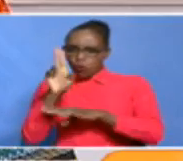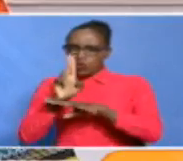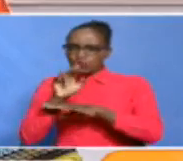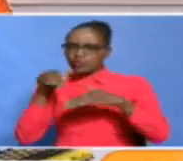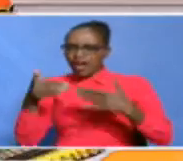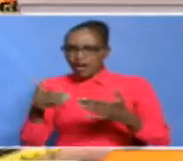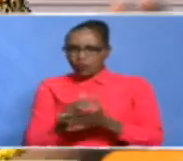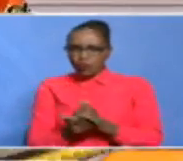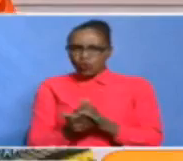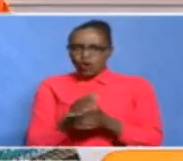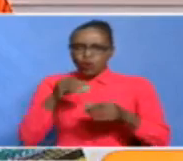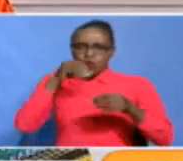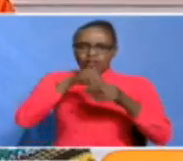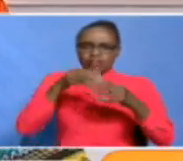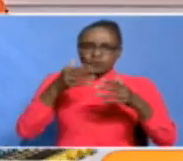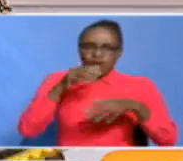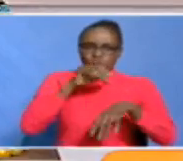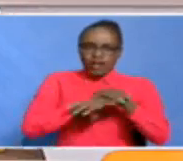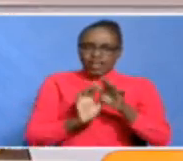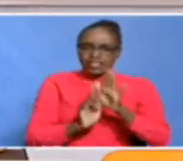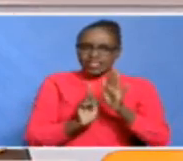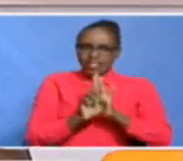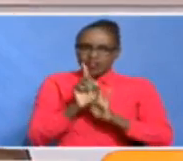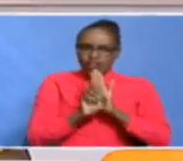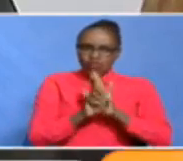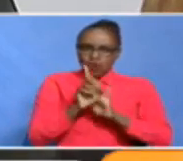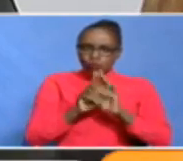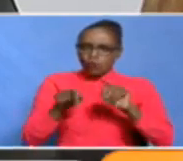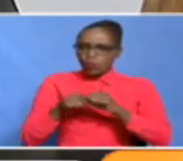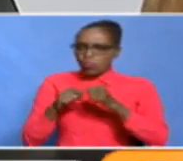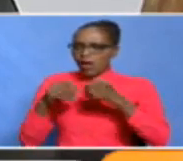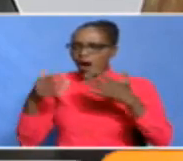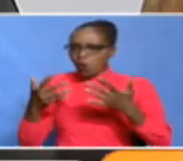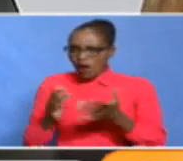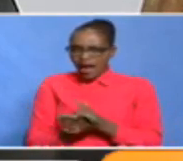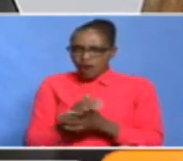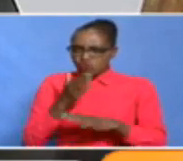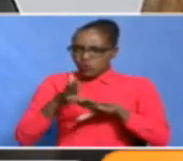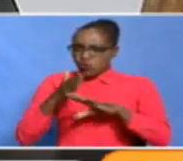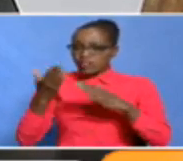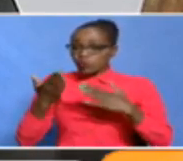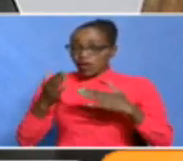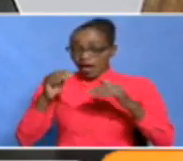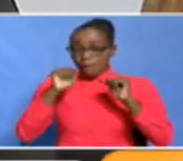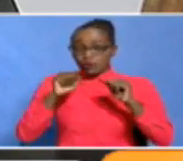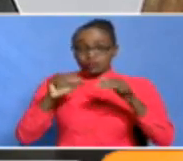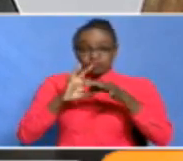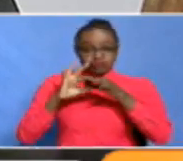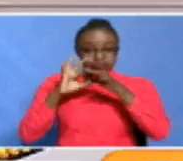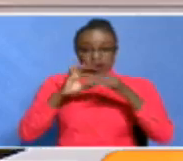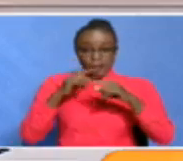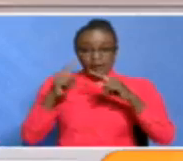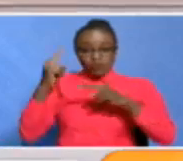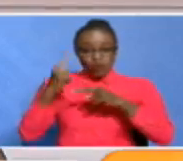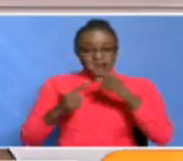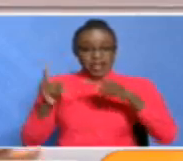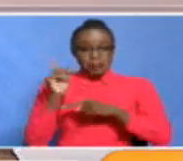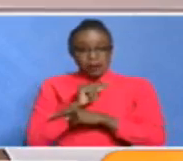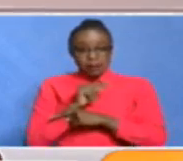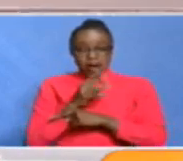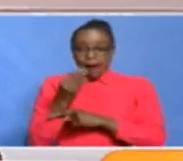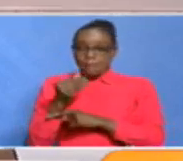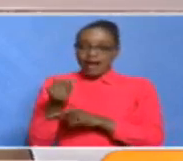Tulizitumiaje? Tuliwekeza wapi tukapata maendeleo? Wapi tuliziharibu? Ndio tunashirikiana. Lakini mwaka unapita,